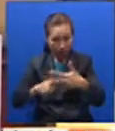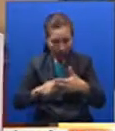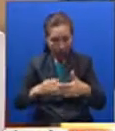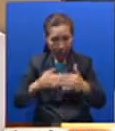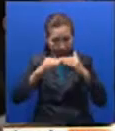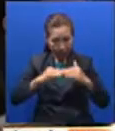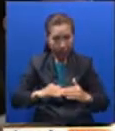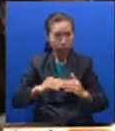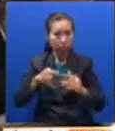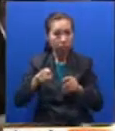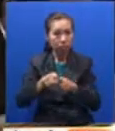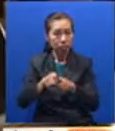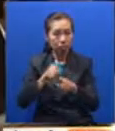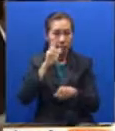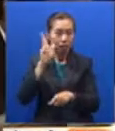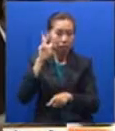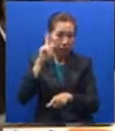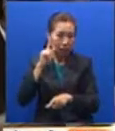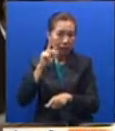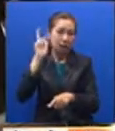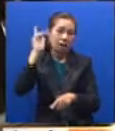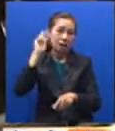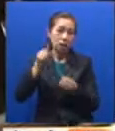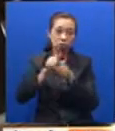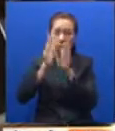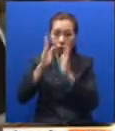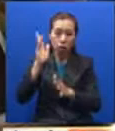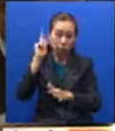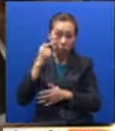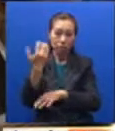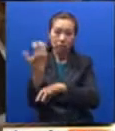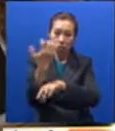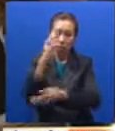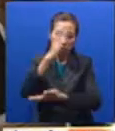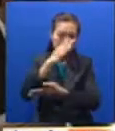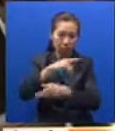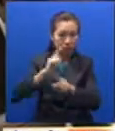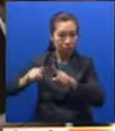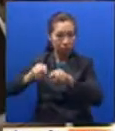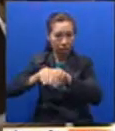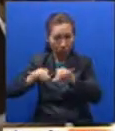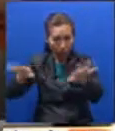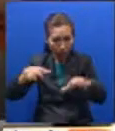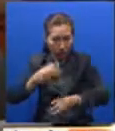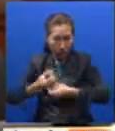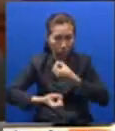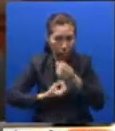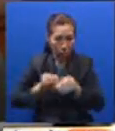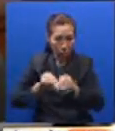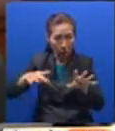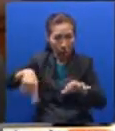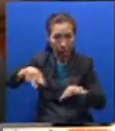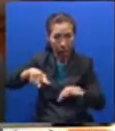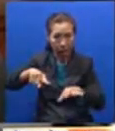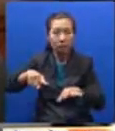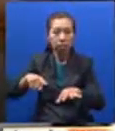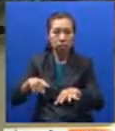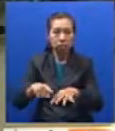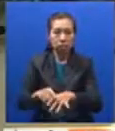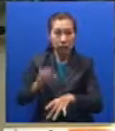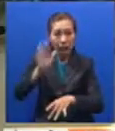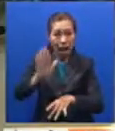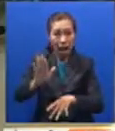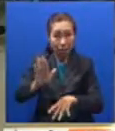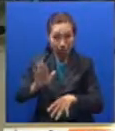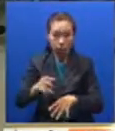คะว่าการห้ามสื่อมวลชนเสนอข่าวหรือแสดงความเห็นทั้งหมดหรือบางส่วนตามบทบัญญัติแห่งกฎหมาย